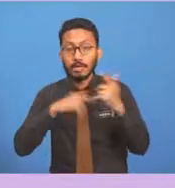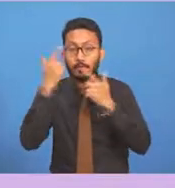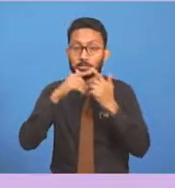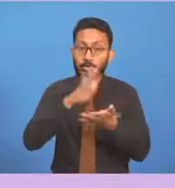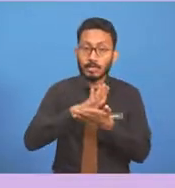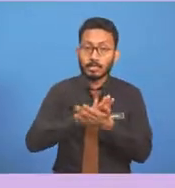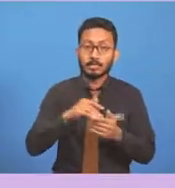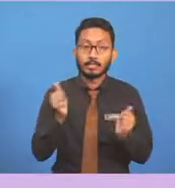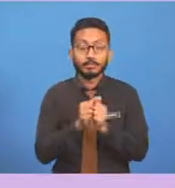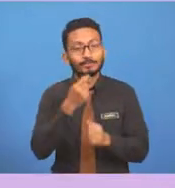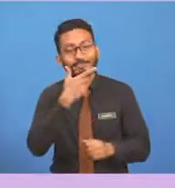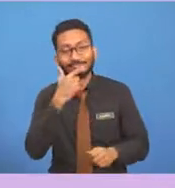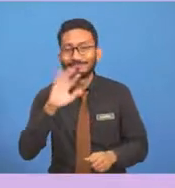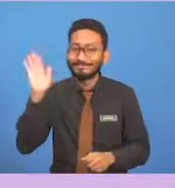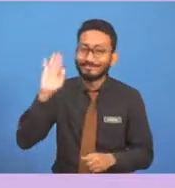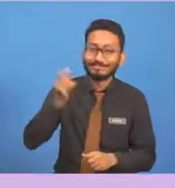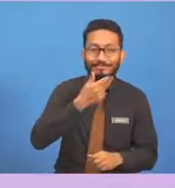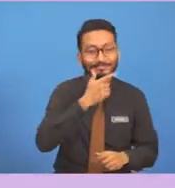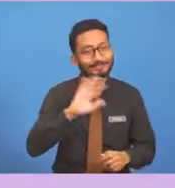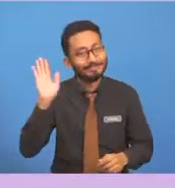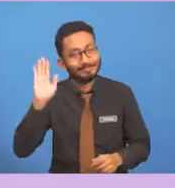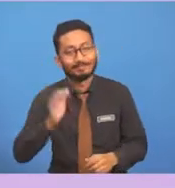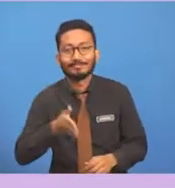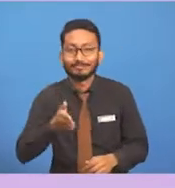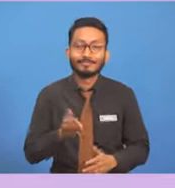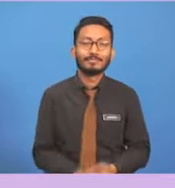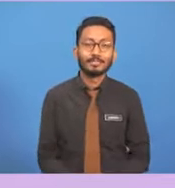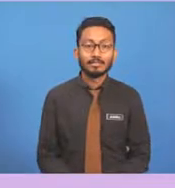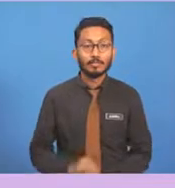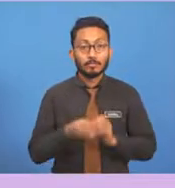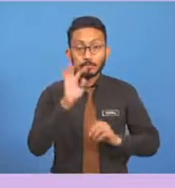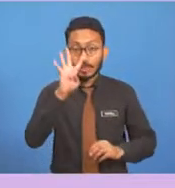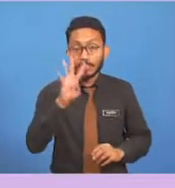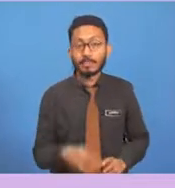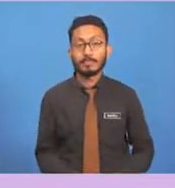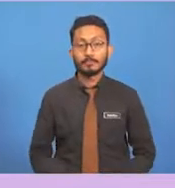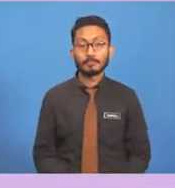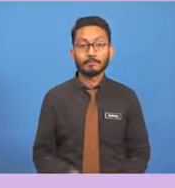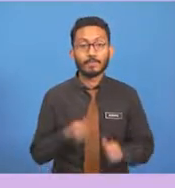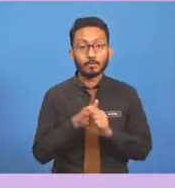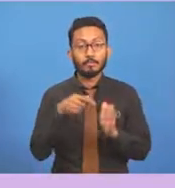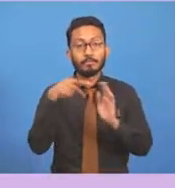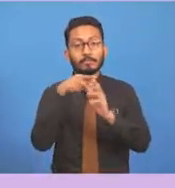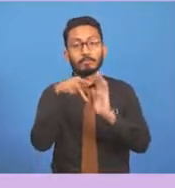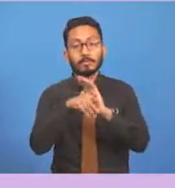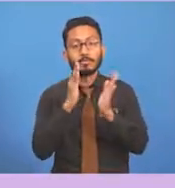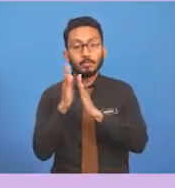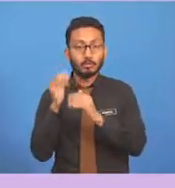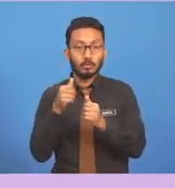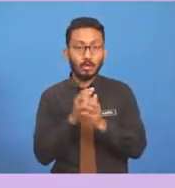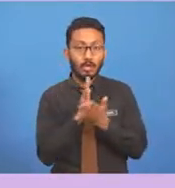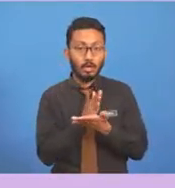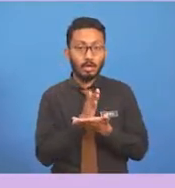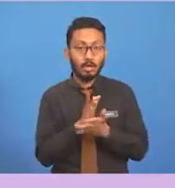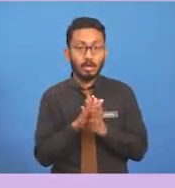salam. Keempat, mematuhi peraturan sekolah. Cara yang pertama, bercakap dengan